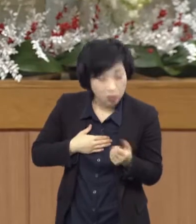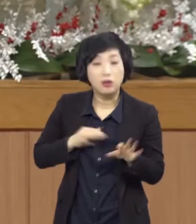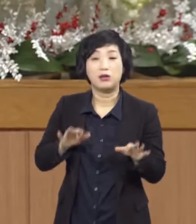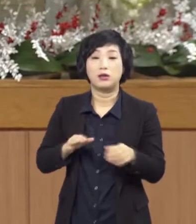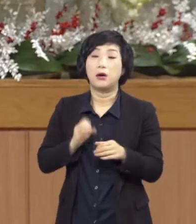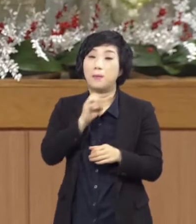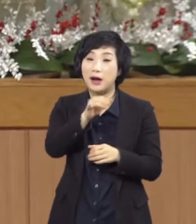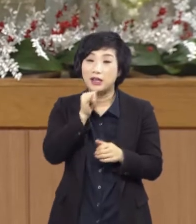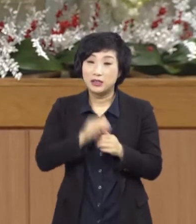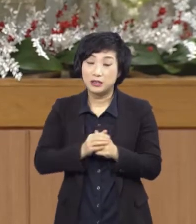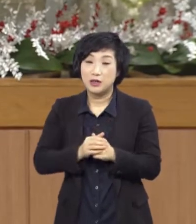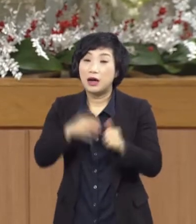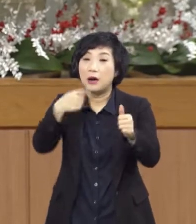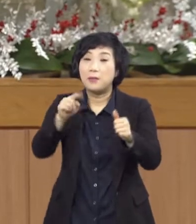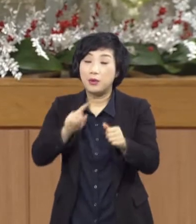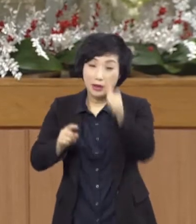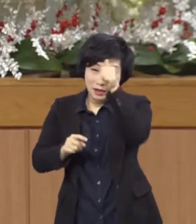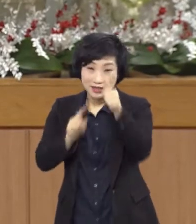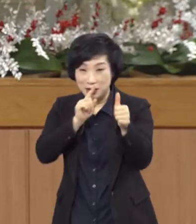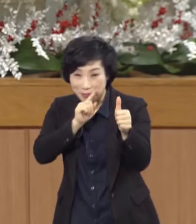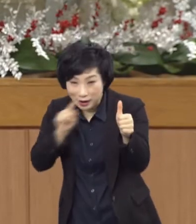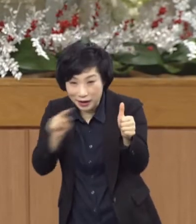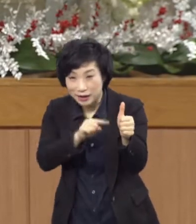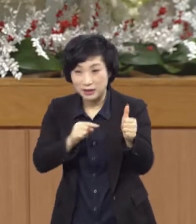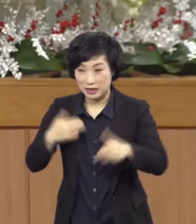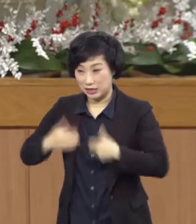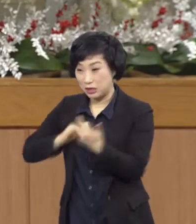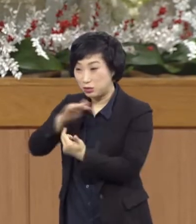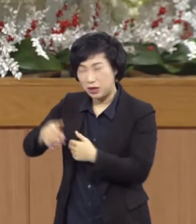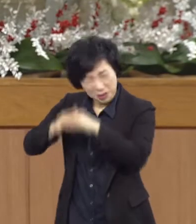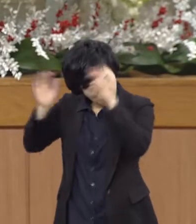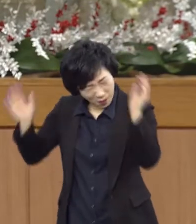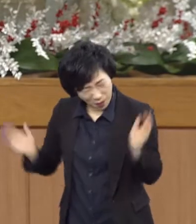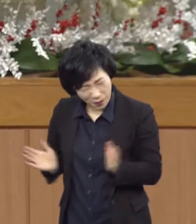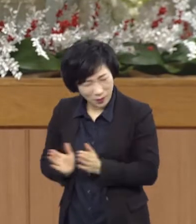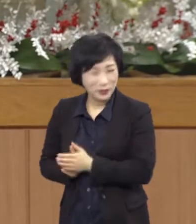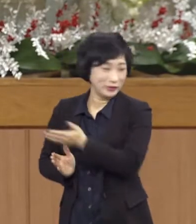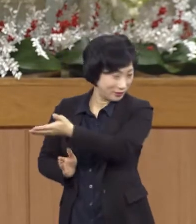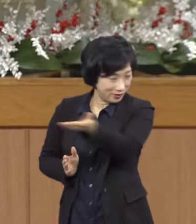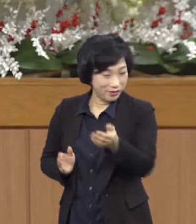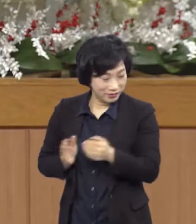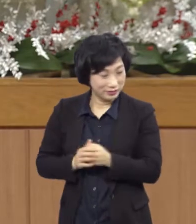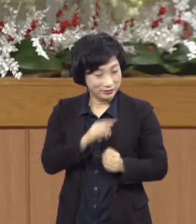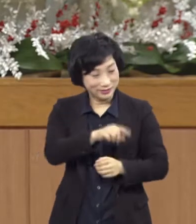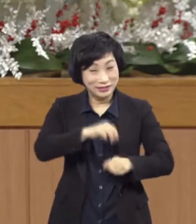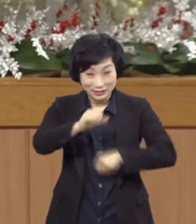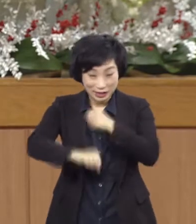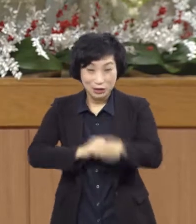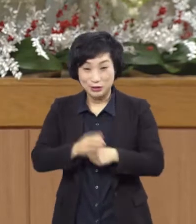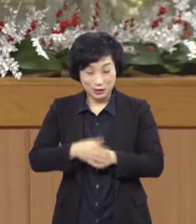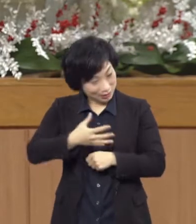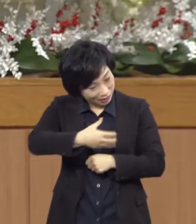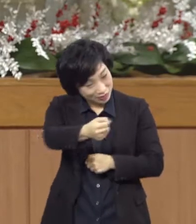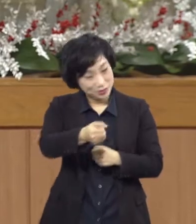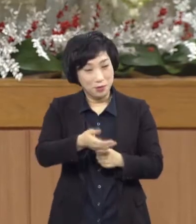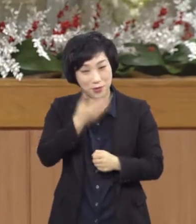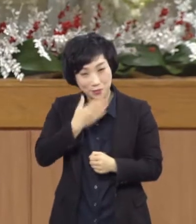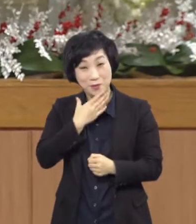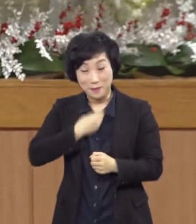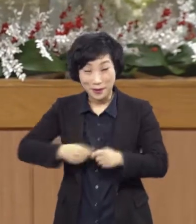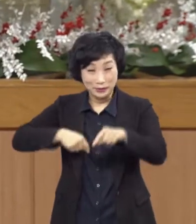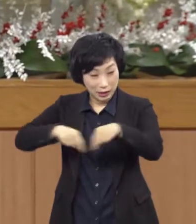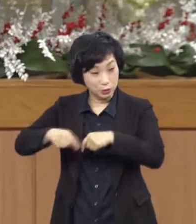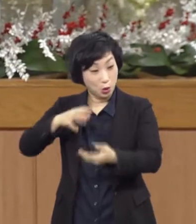아담아 너희 동산의 모든 것은 네 임의로 먹고 마시고